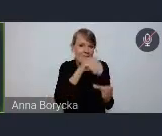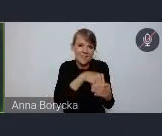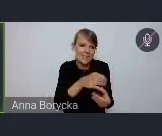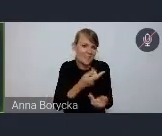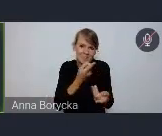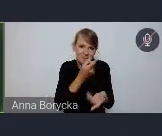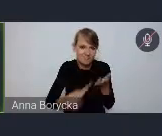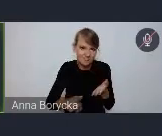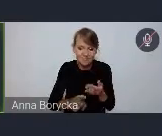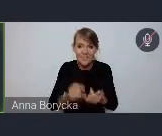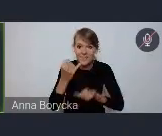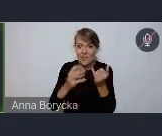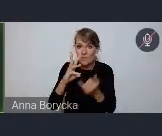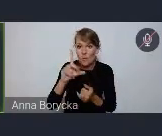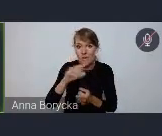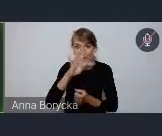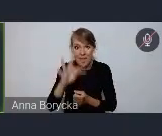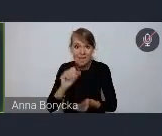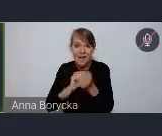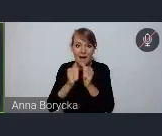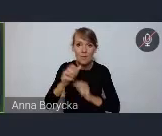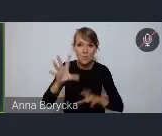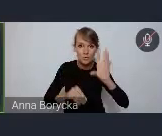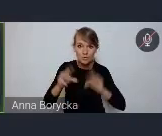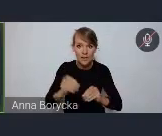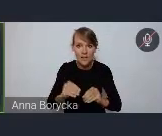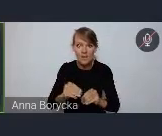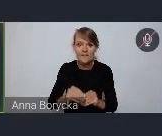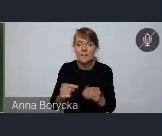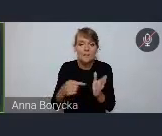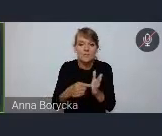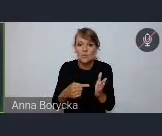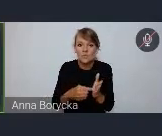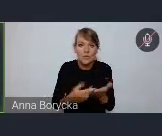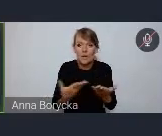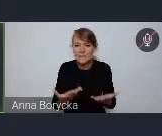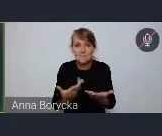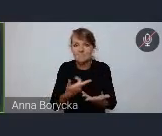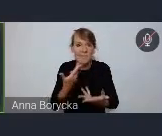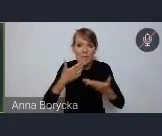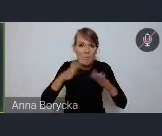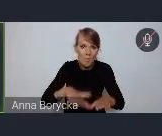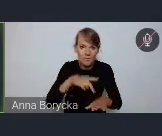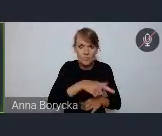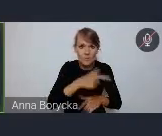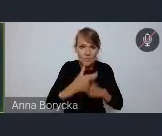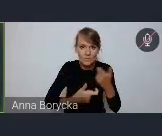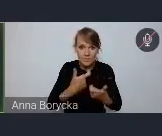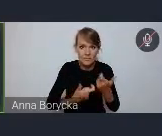WPF czy budżet nie pozwoli na to, aby dane przedsięwzięcie wprowadzić. Dlatego przyjęliśmy